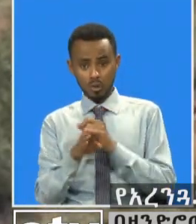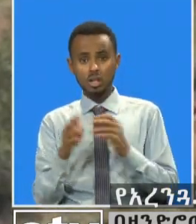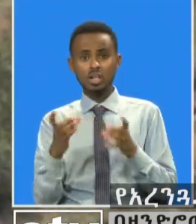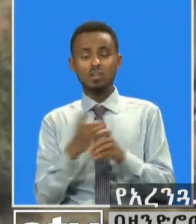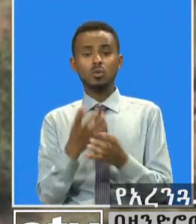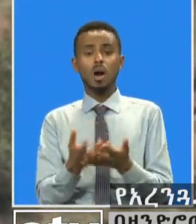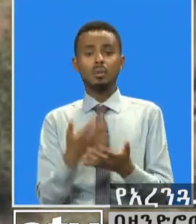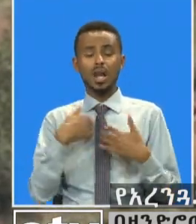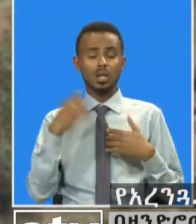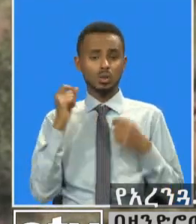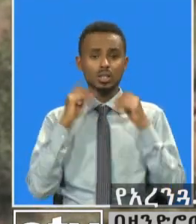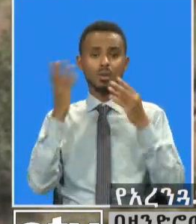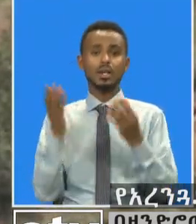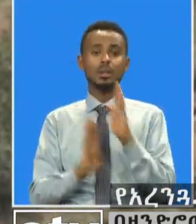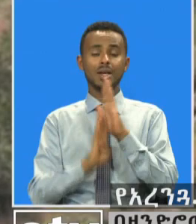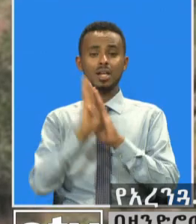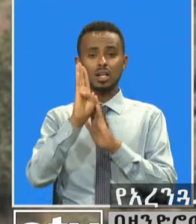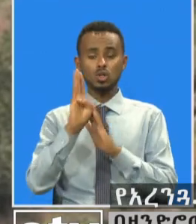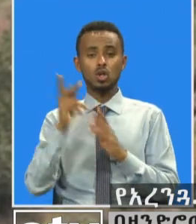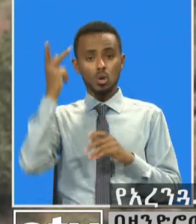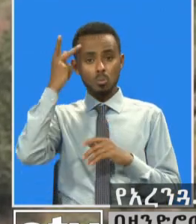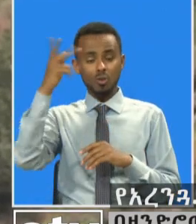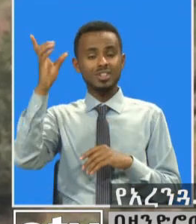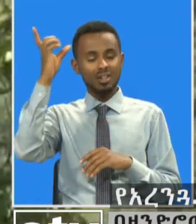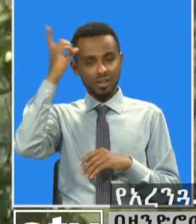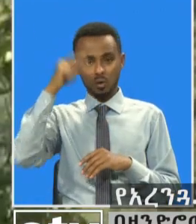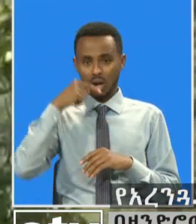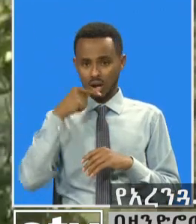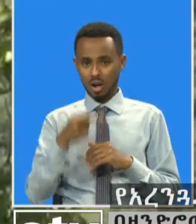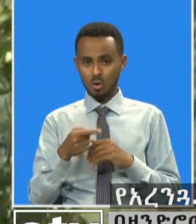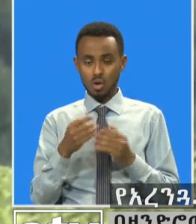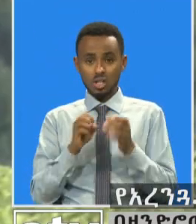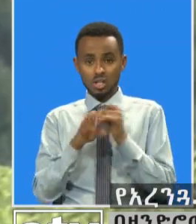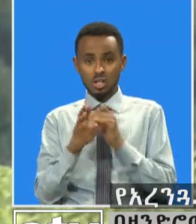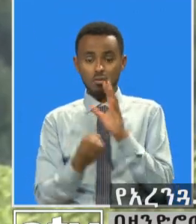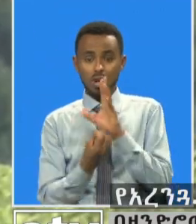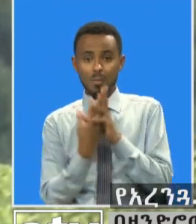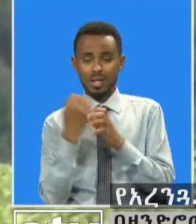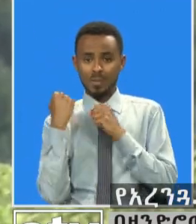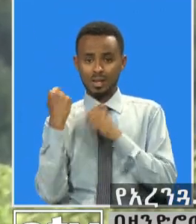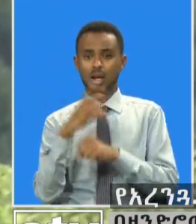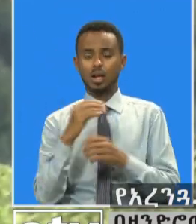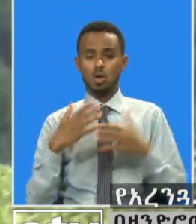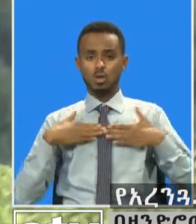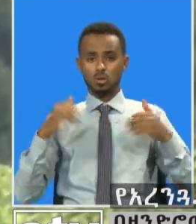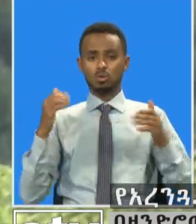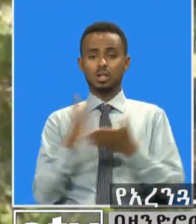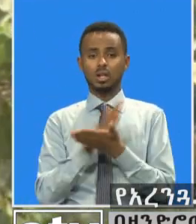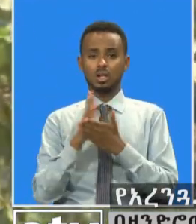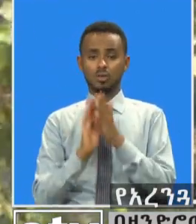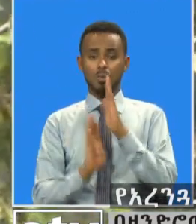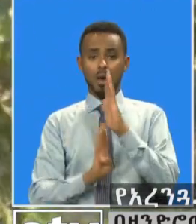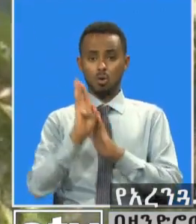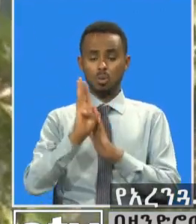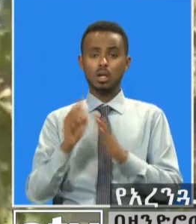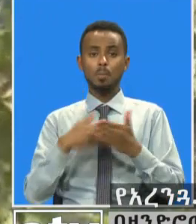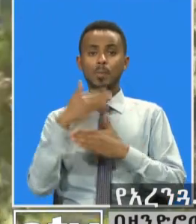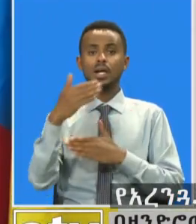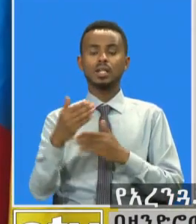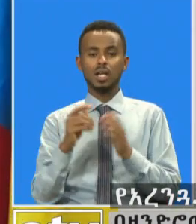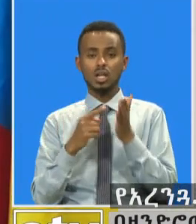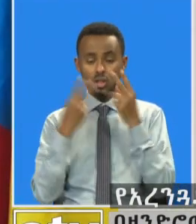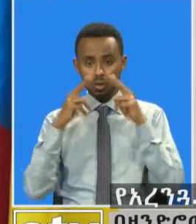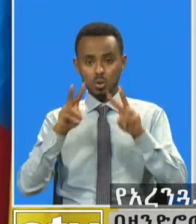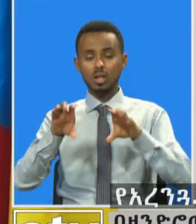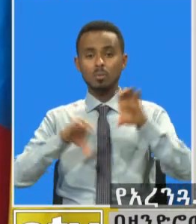ሀብት ላይ ያላቸውን ግንዛቤ እንደሚያሳድገውም ፕሮፌሰር ፍቃዱ ይናገራሉ። የዘርፉን ልማት ለማጠናከርና የወጣቶችን ተሳትፎ ለማጎልበት በቀጣይ